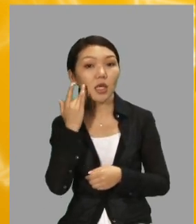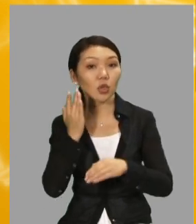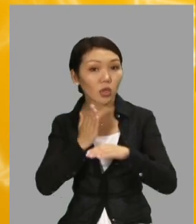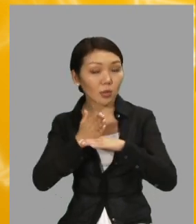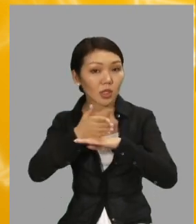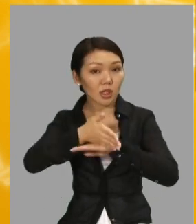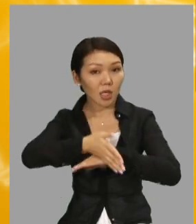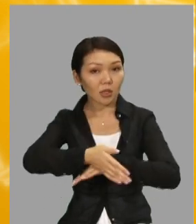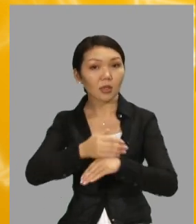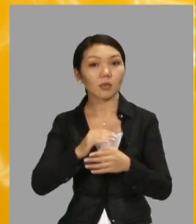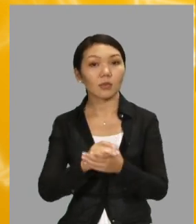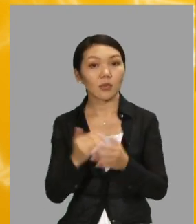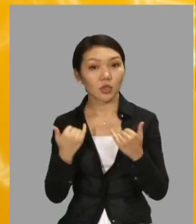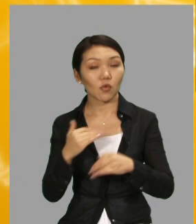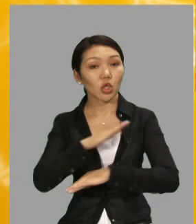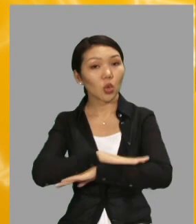урок.